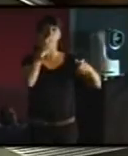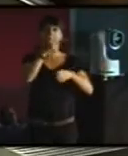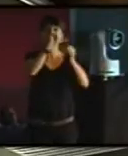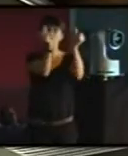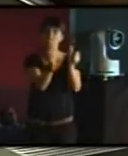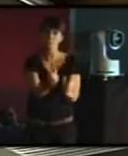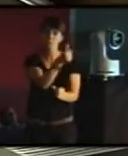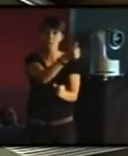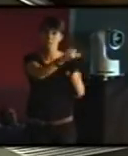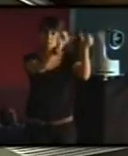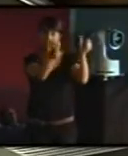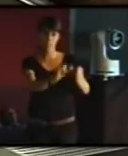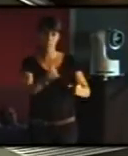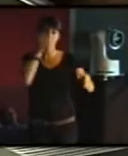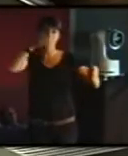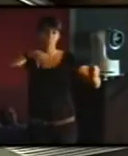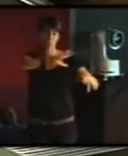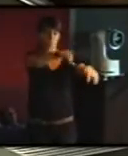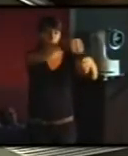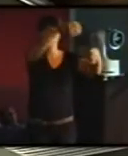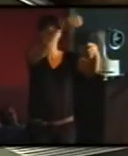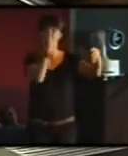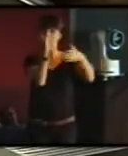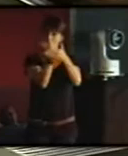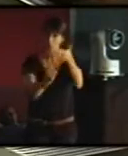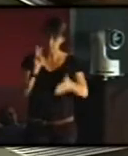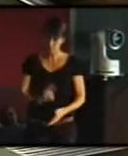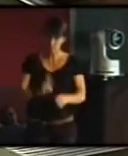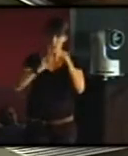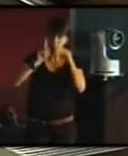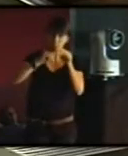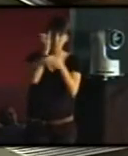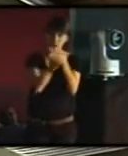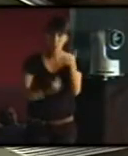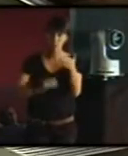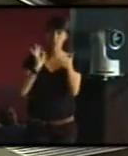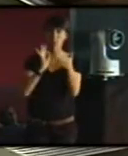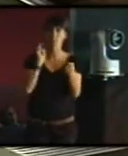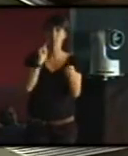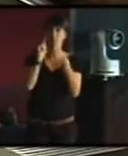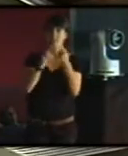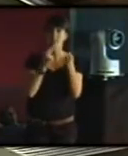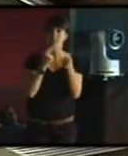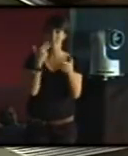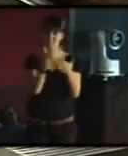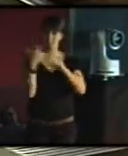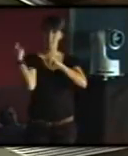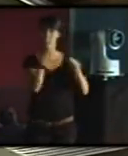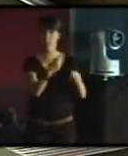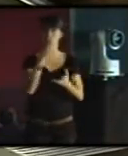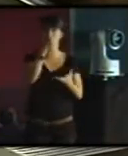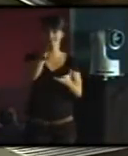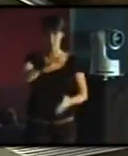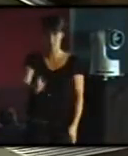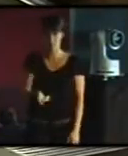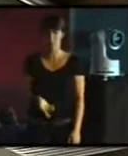Non, alors pourquoi toute œuvre qui est une bonne œuvre, qui est peut-être qui a une qualité esthétique, doit être du patrimoine ? Est-ce que